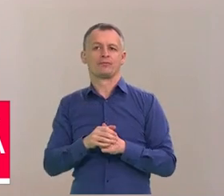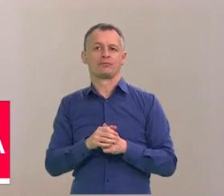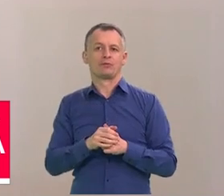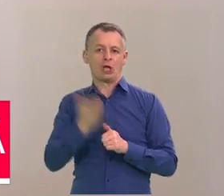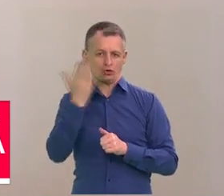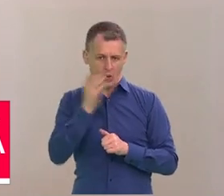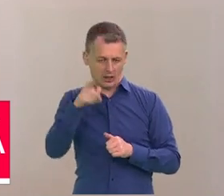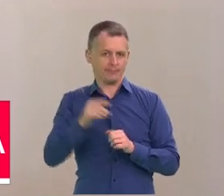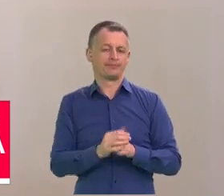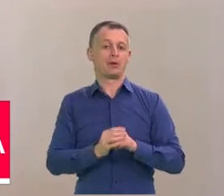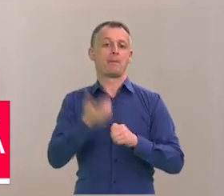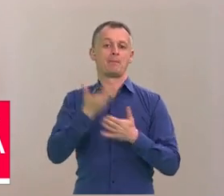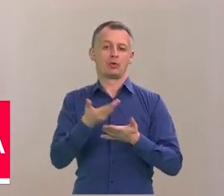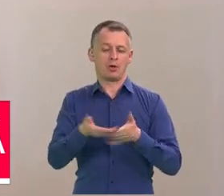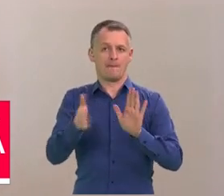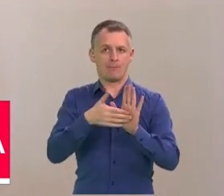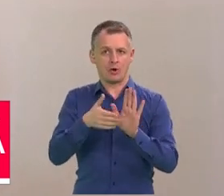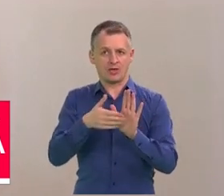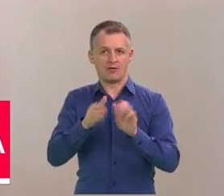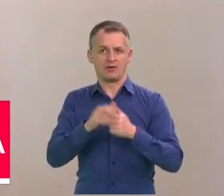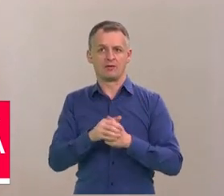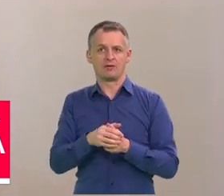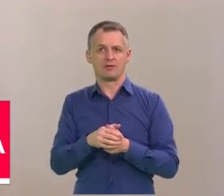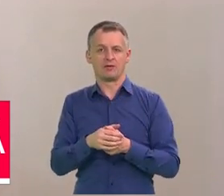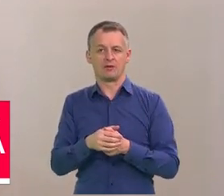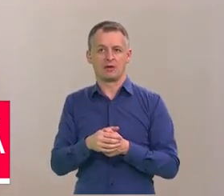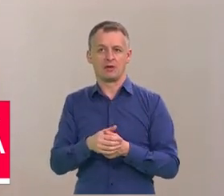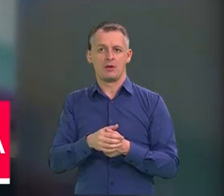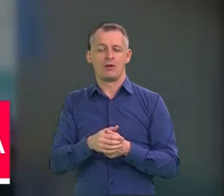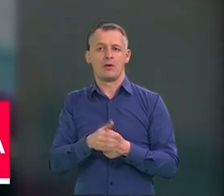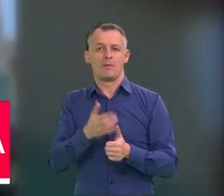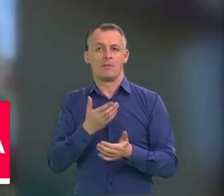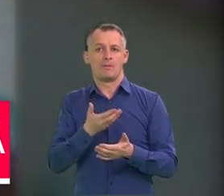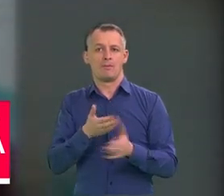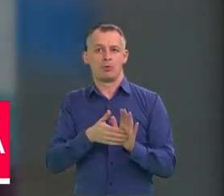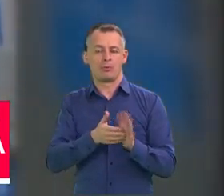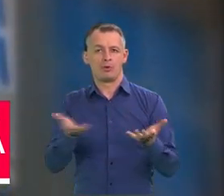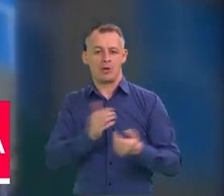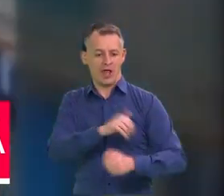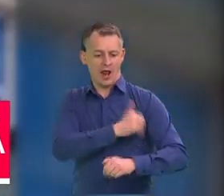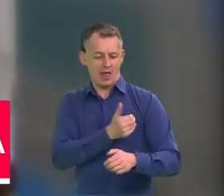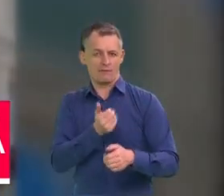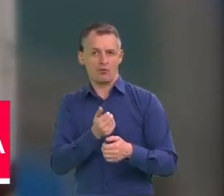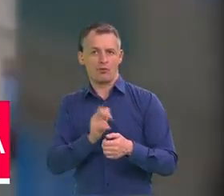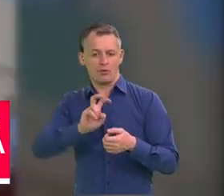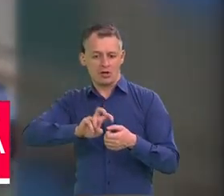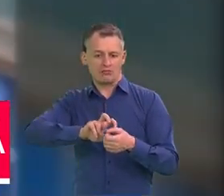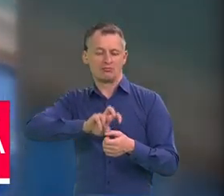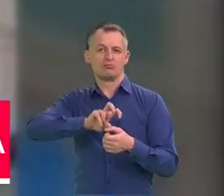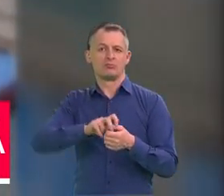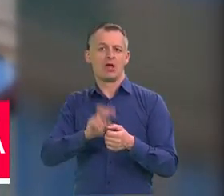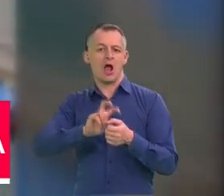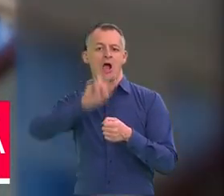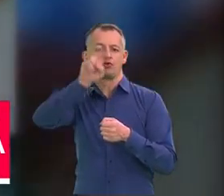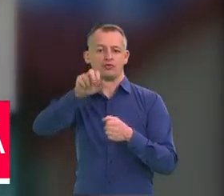pentru că motivele pentru care elevul a escaladat geamul încă nu sunt